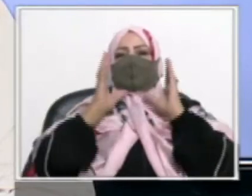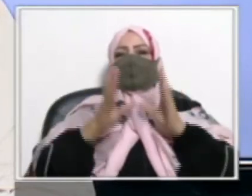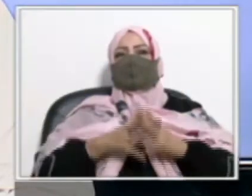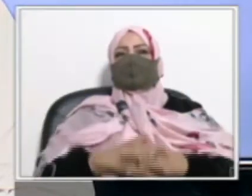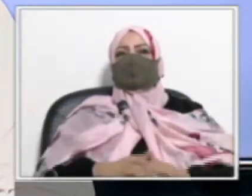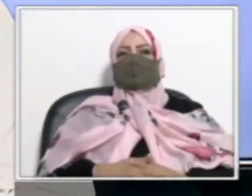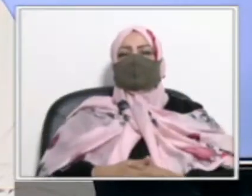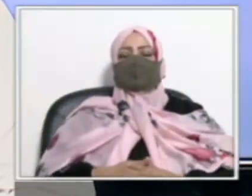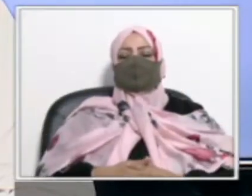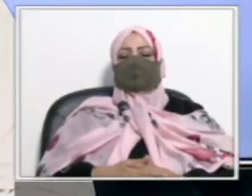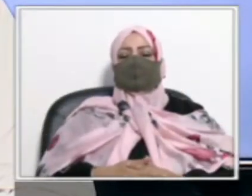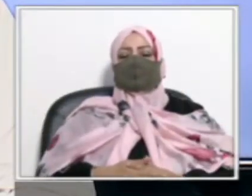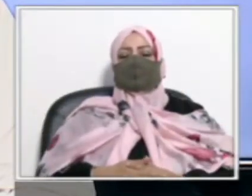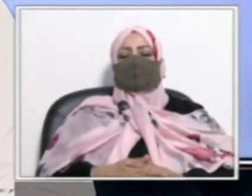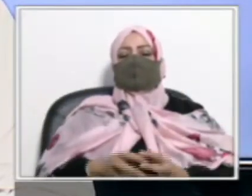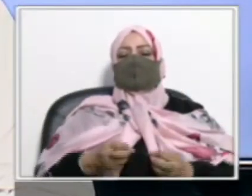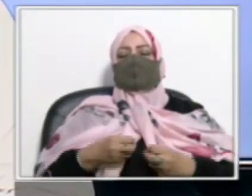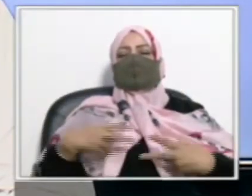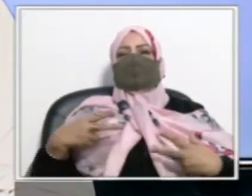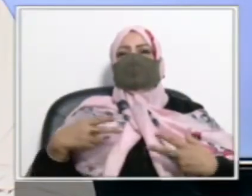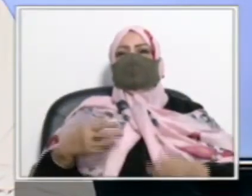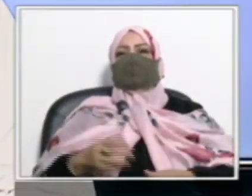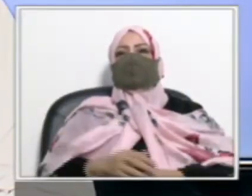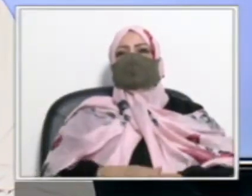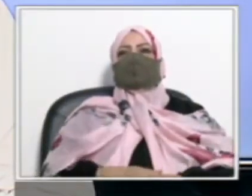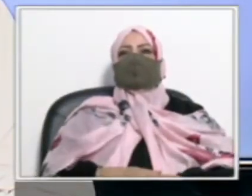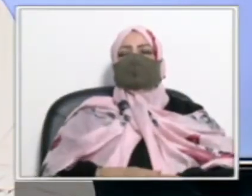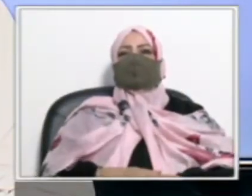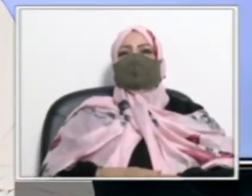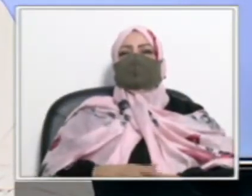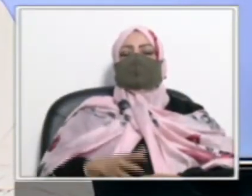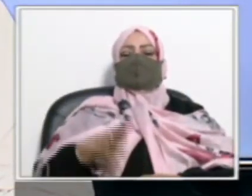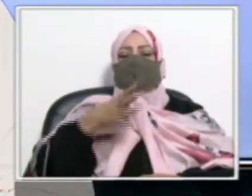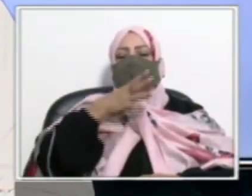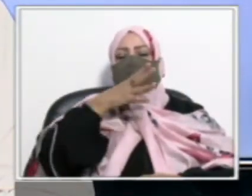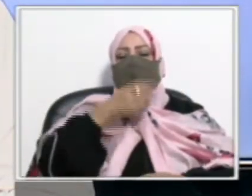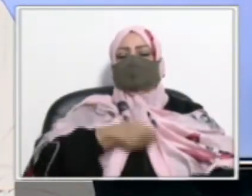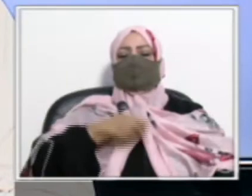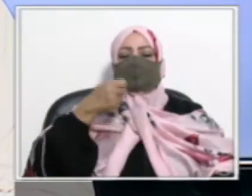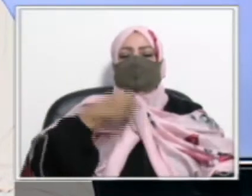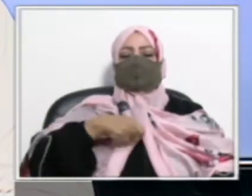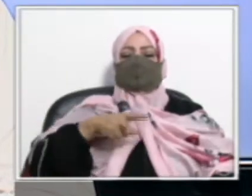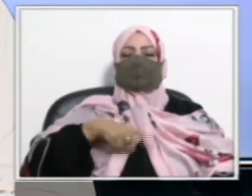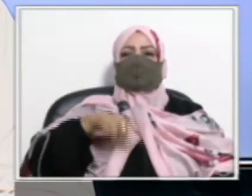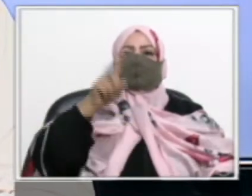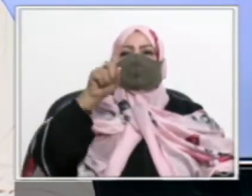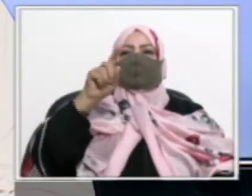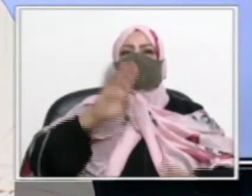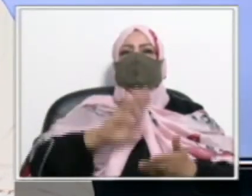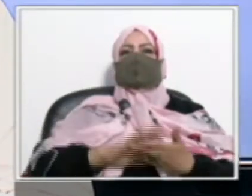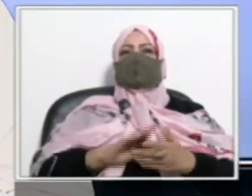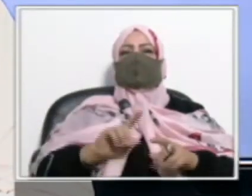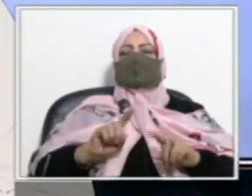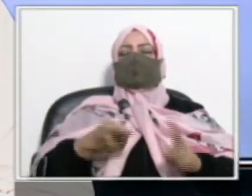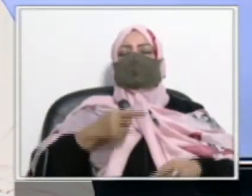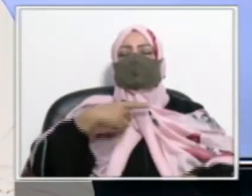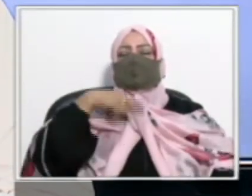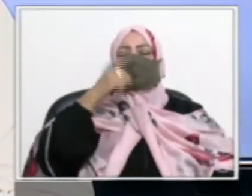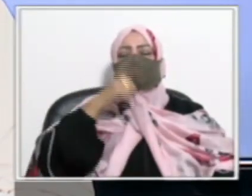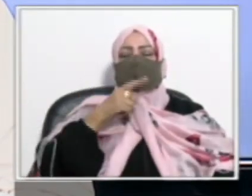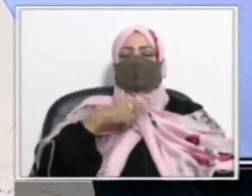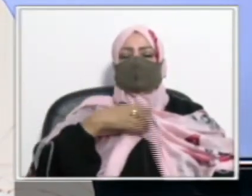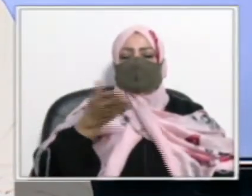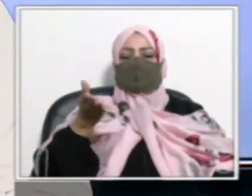المحيا والممات ومن فتنة عذاب القبر ومن فتنة المسيح الدجال ومن فتنة عذاب جهنم. كان عليه الصلاة